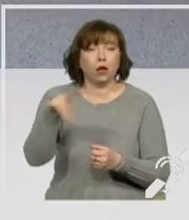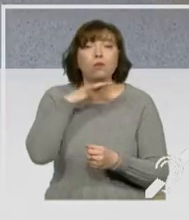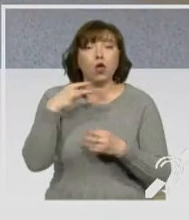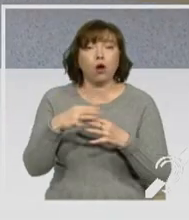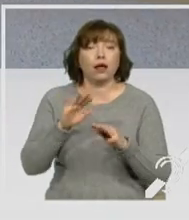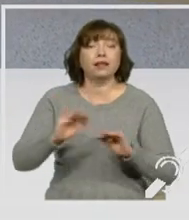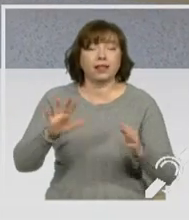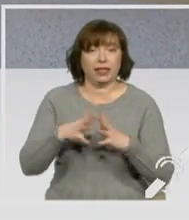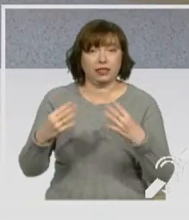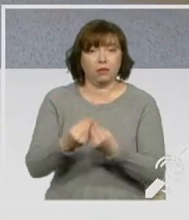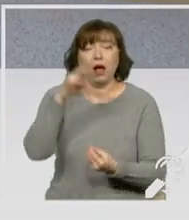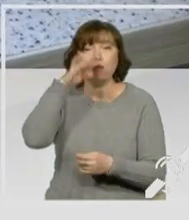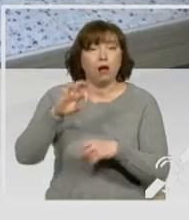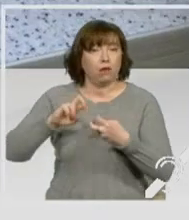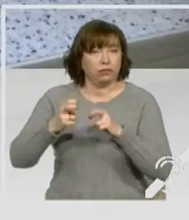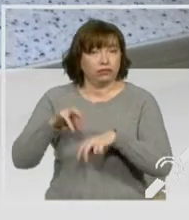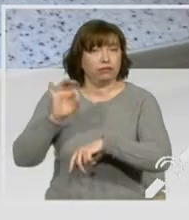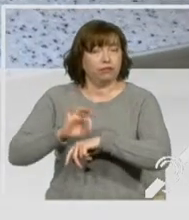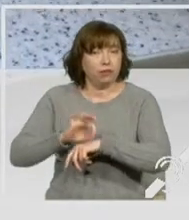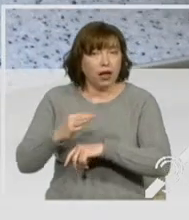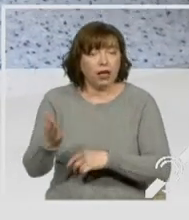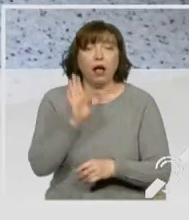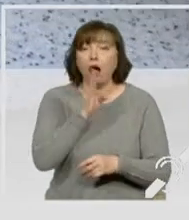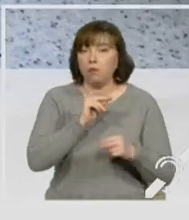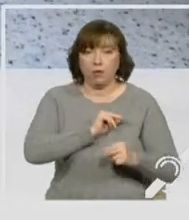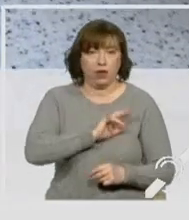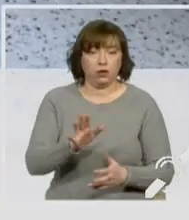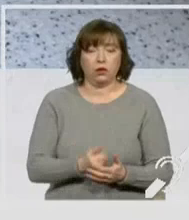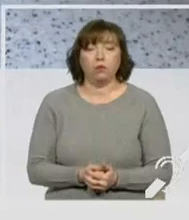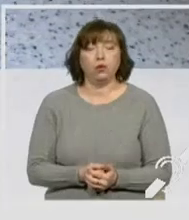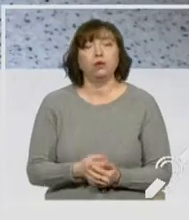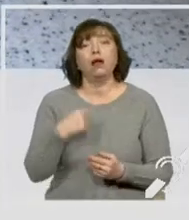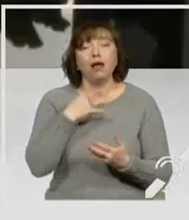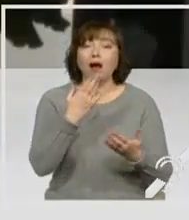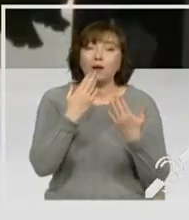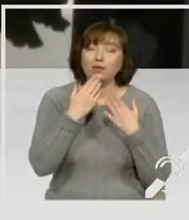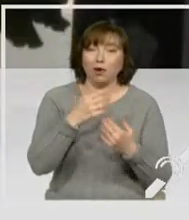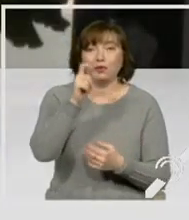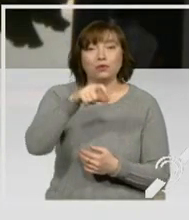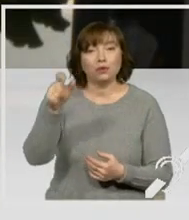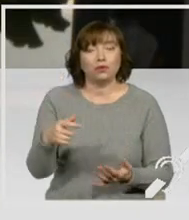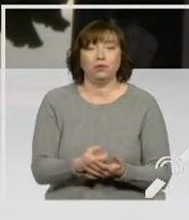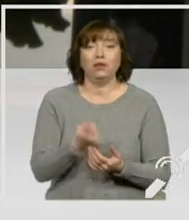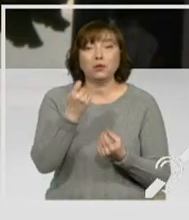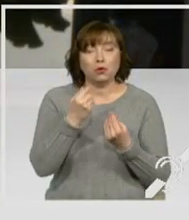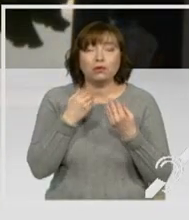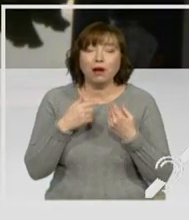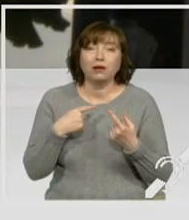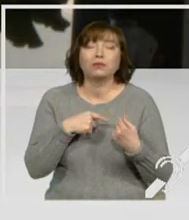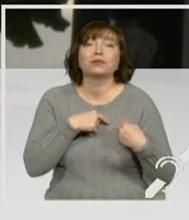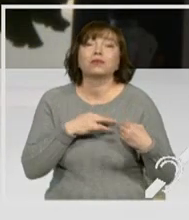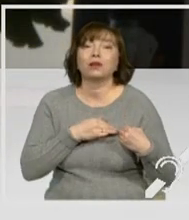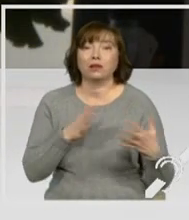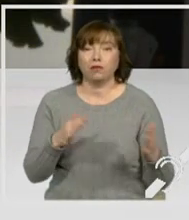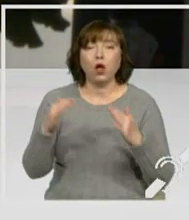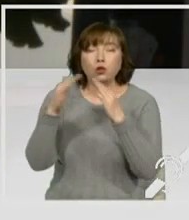numeroasă, tatăl are probleme de sănătate, iar mama nu muncește. Comunic persoane, când m-a deschid doleac,